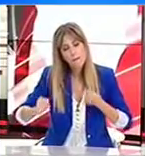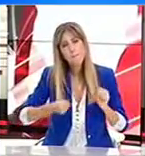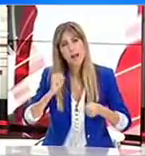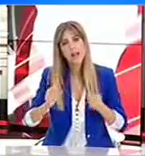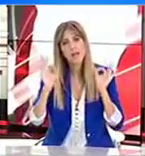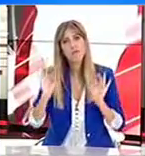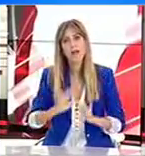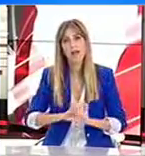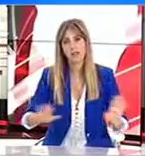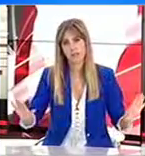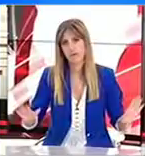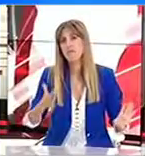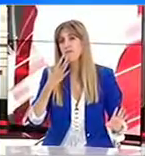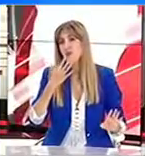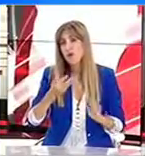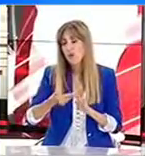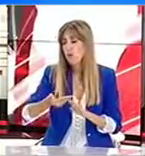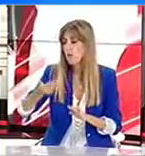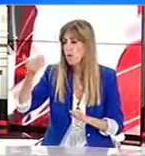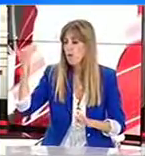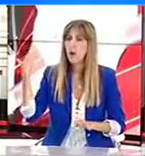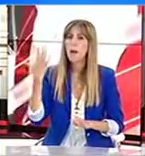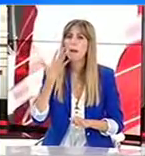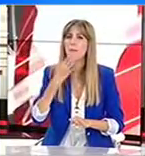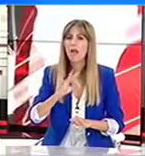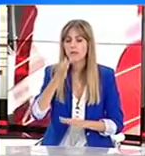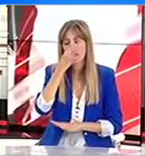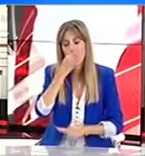που έχει δημιουργήσει καθεστώς σε συγκεκριμένους τομείς, βρίσκει εμπόδια.